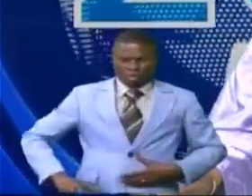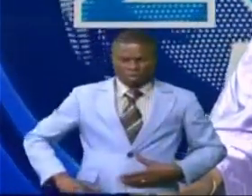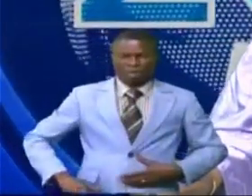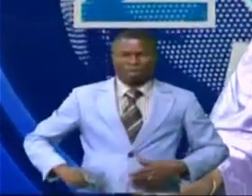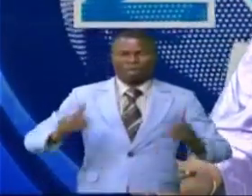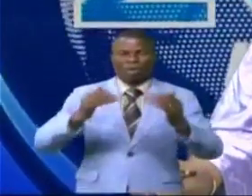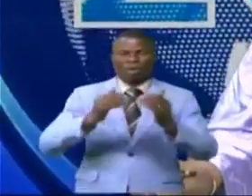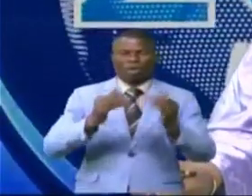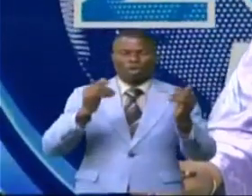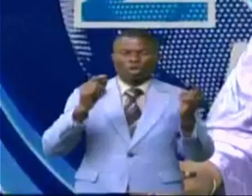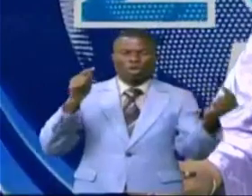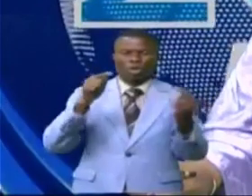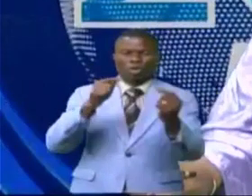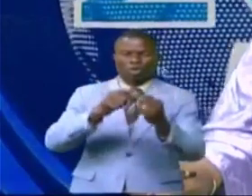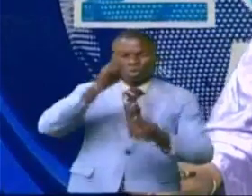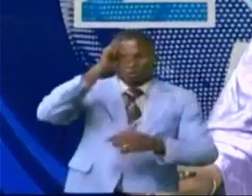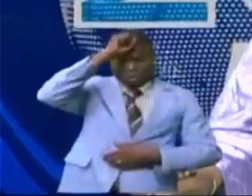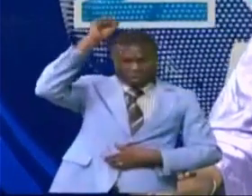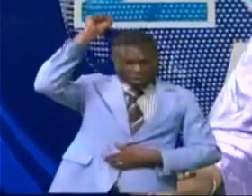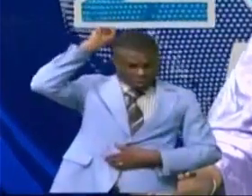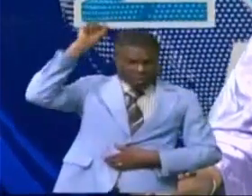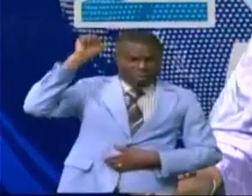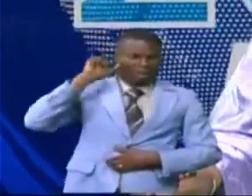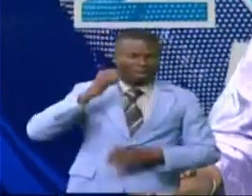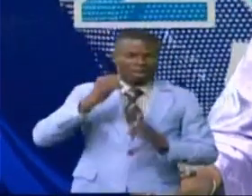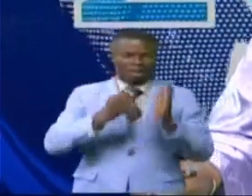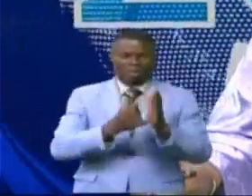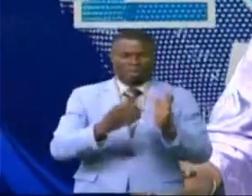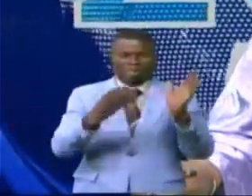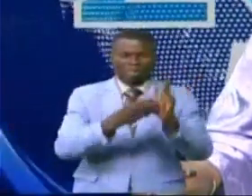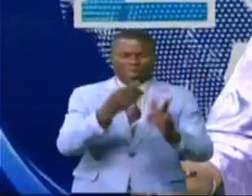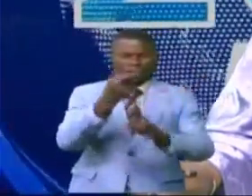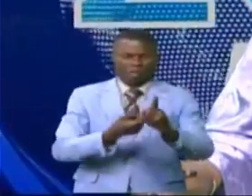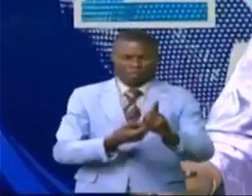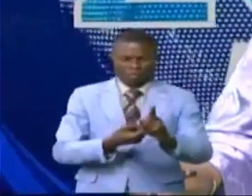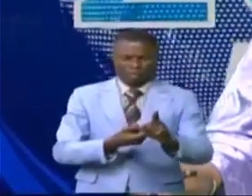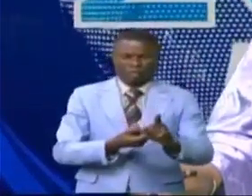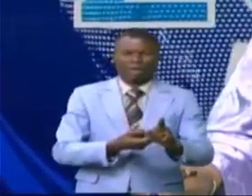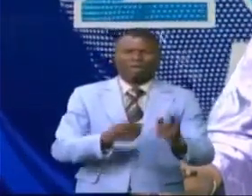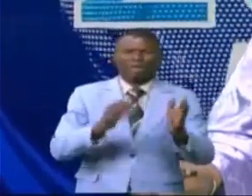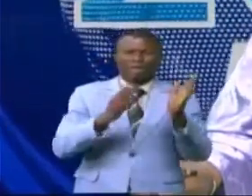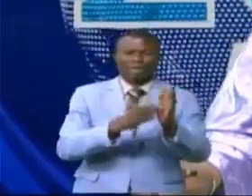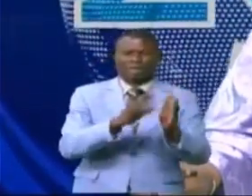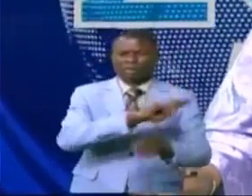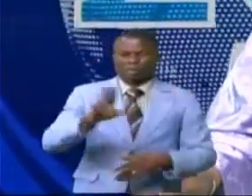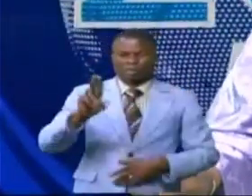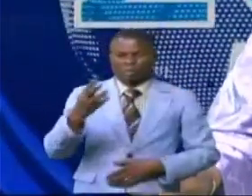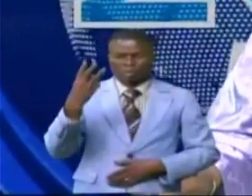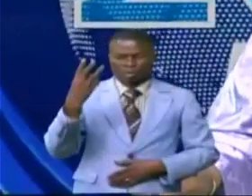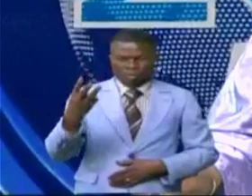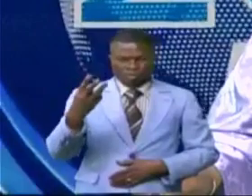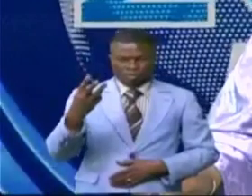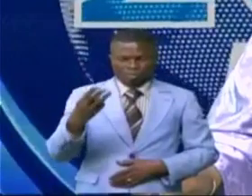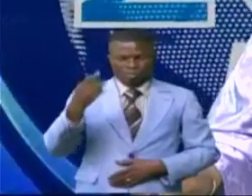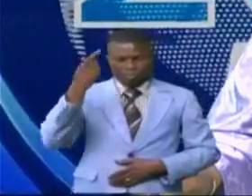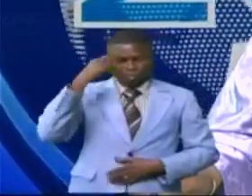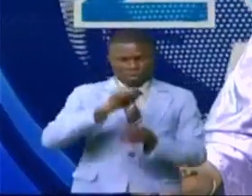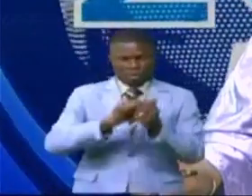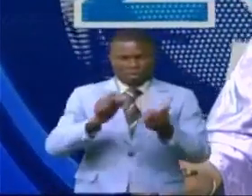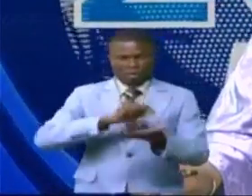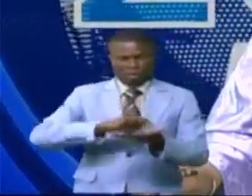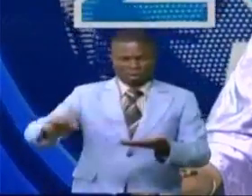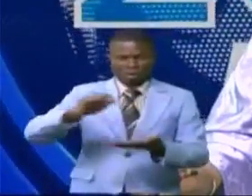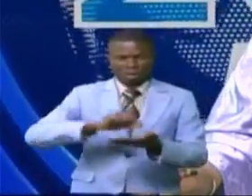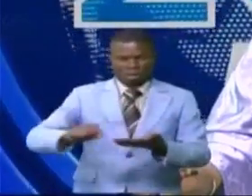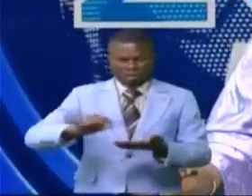va opposer ce samedi 9 septembre 2023 la République démocratique du Congo au Soudan dans le cadre des éliminatoires